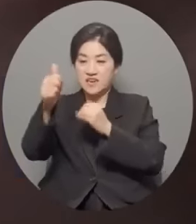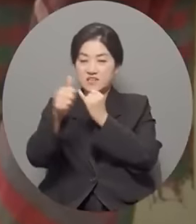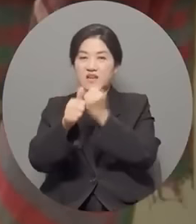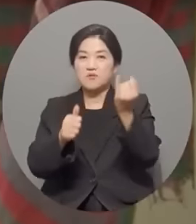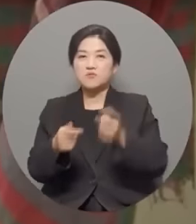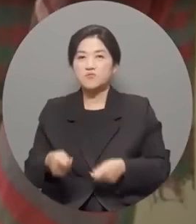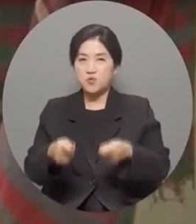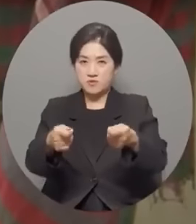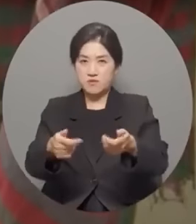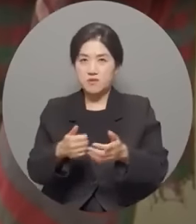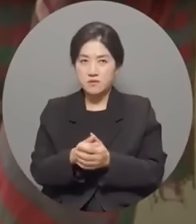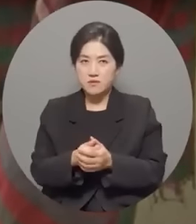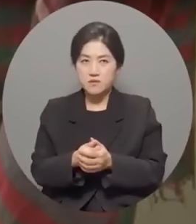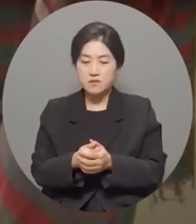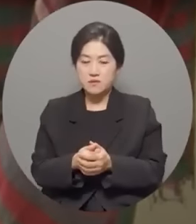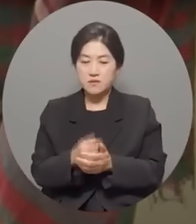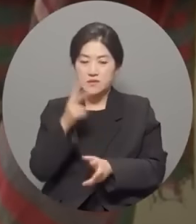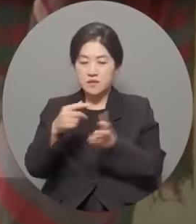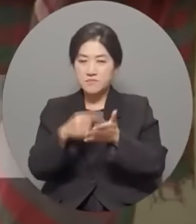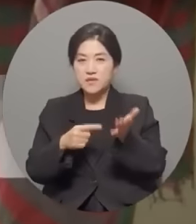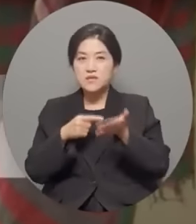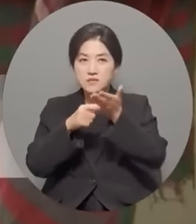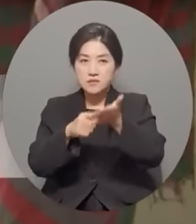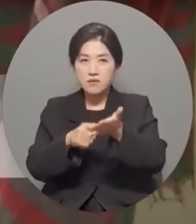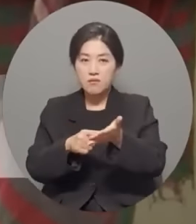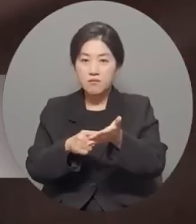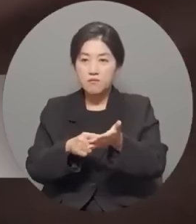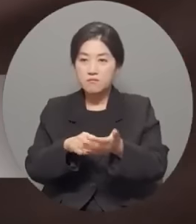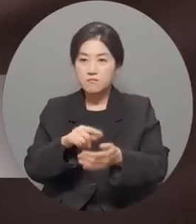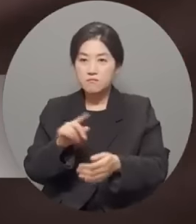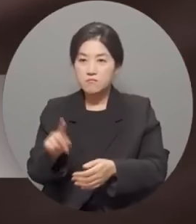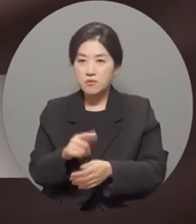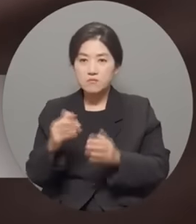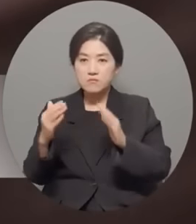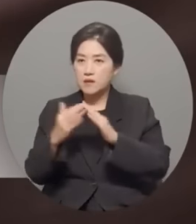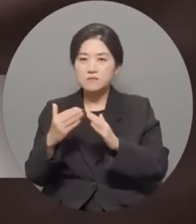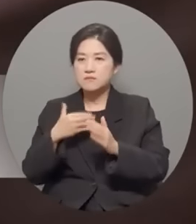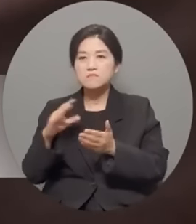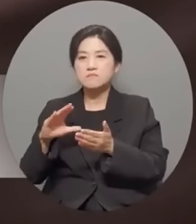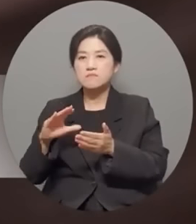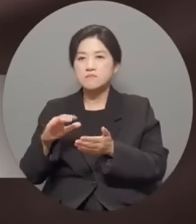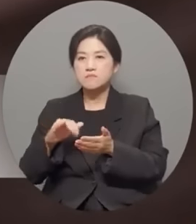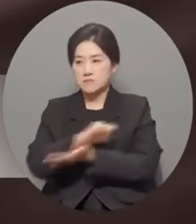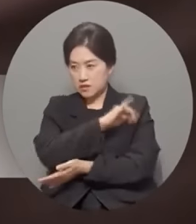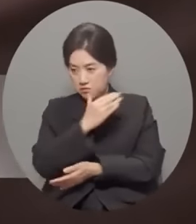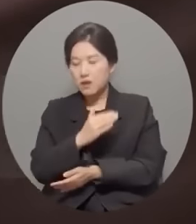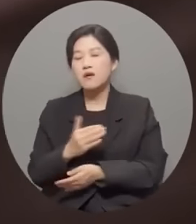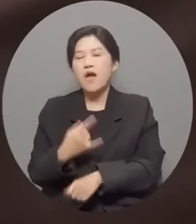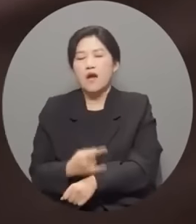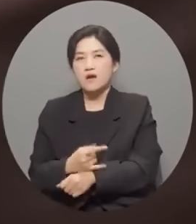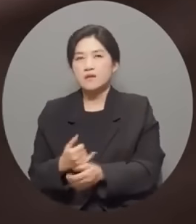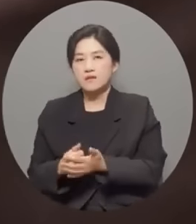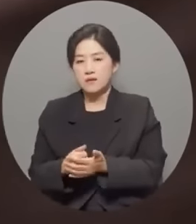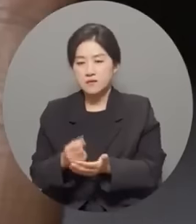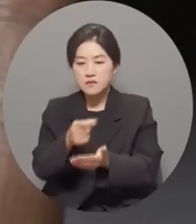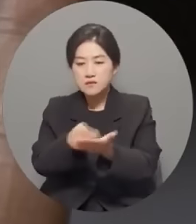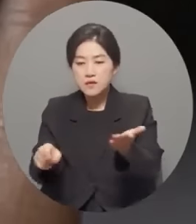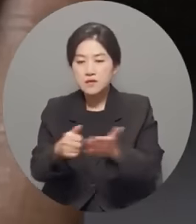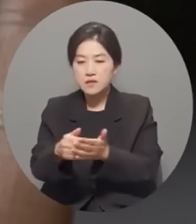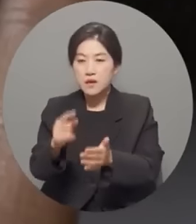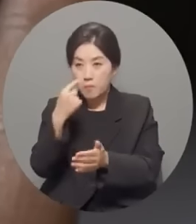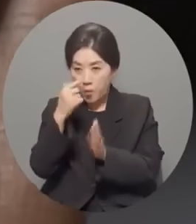사모님어요 산재 신청을 하면 집으로 돌아가야 한다더니 그래도 하겠다니까 신청서에 자신의 실수로 다쳤다고